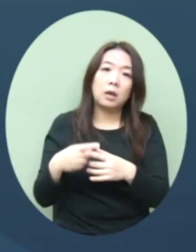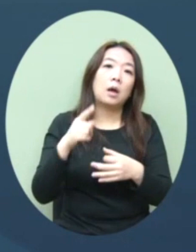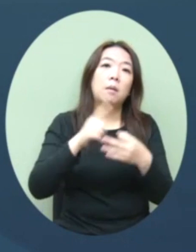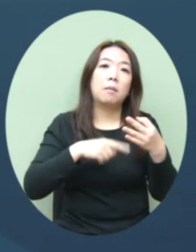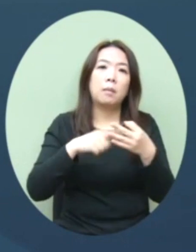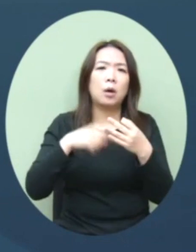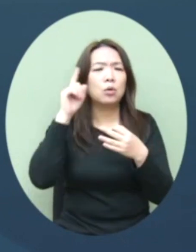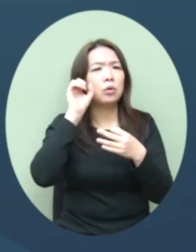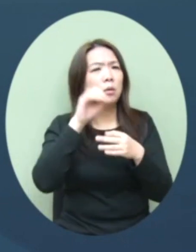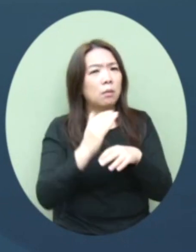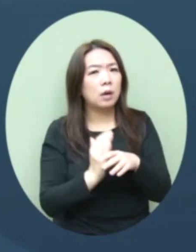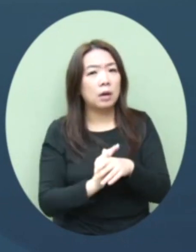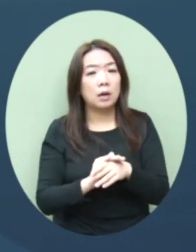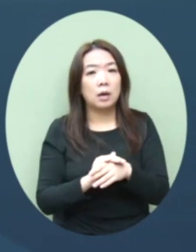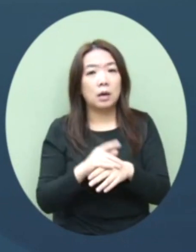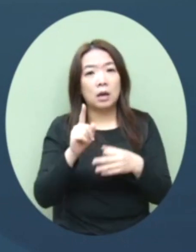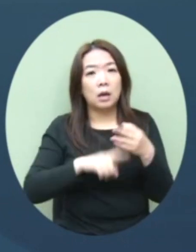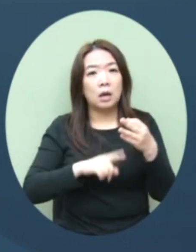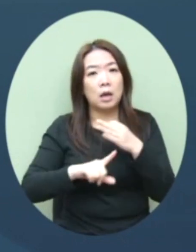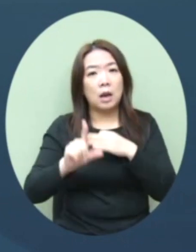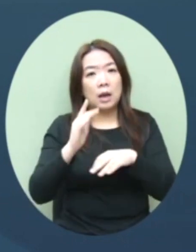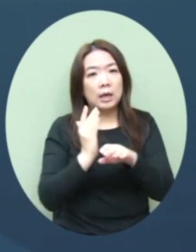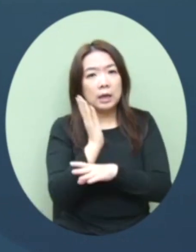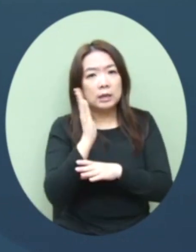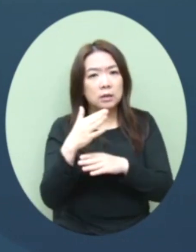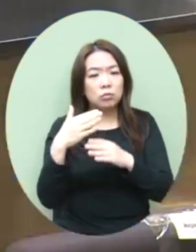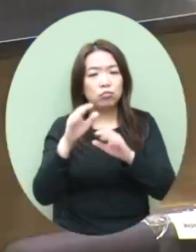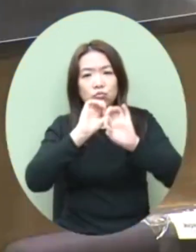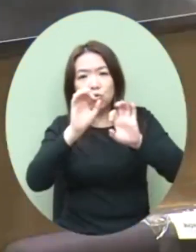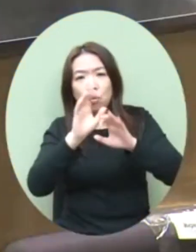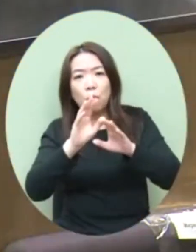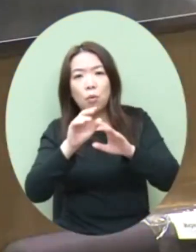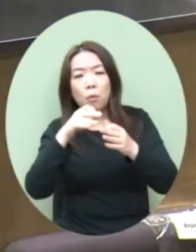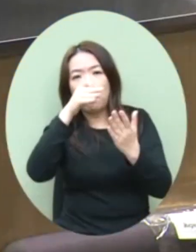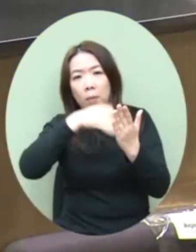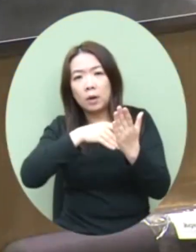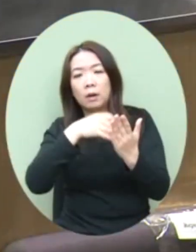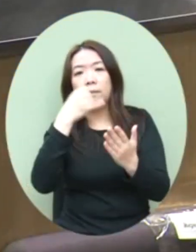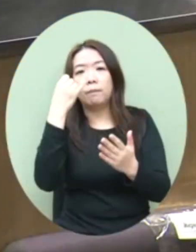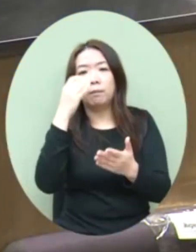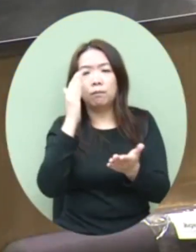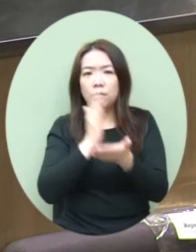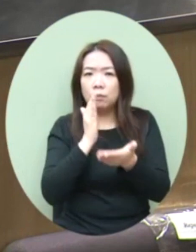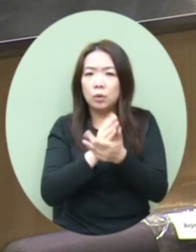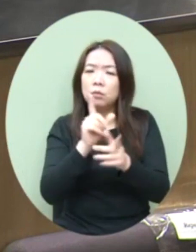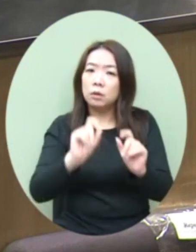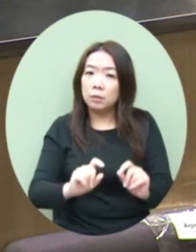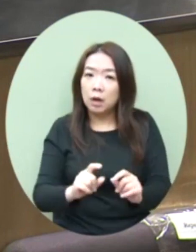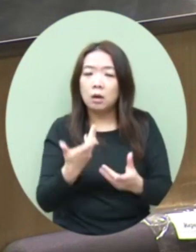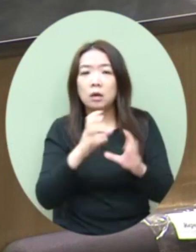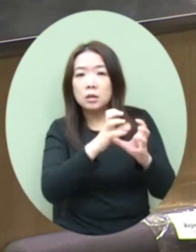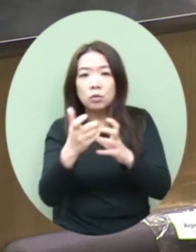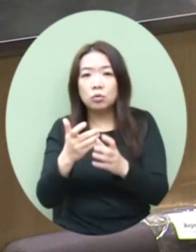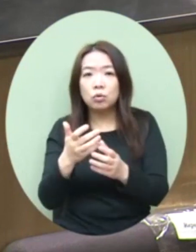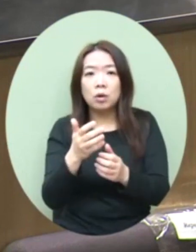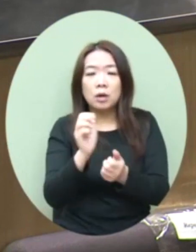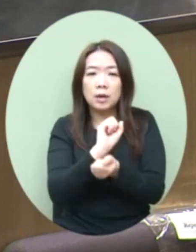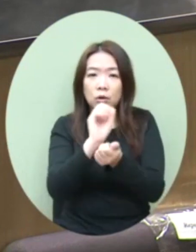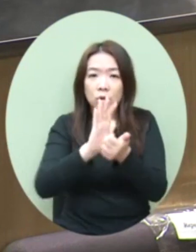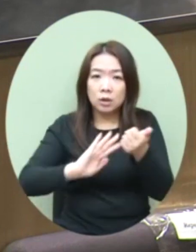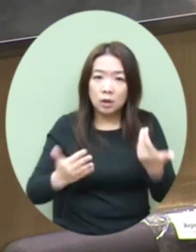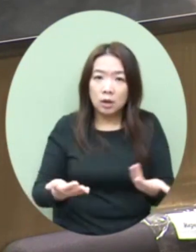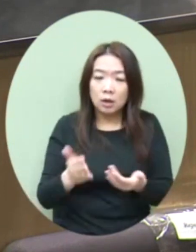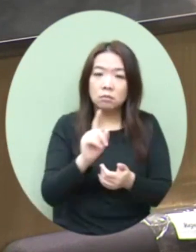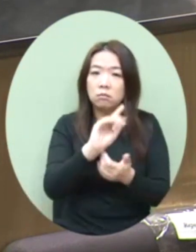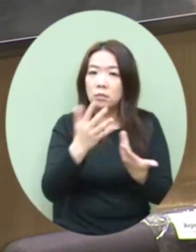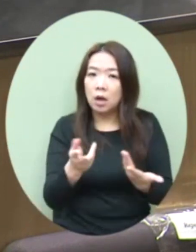會跟李家超司長公佈的名單不同那預期小組會怎樣解決到一些現在的影響例如跨境物流